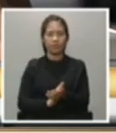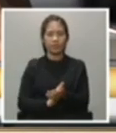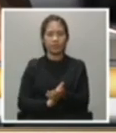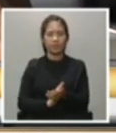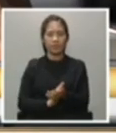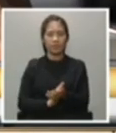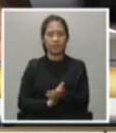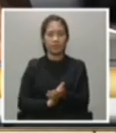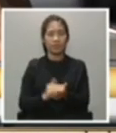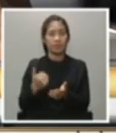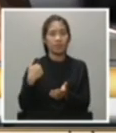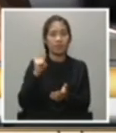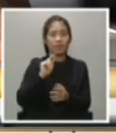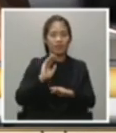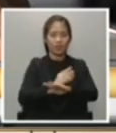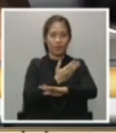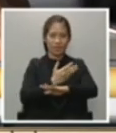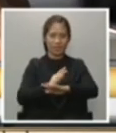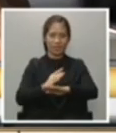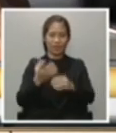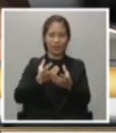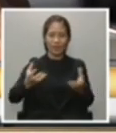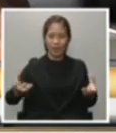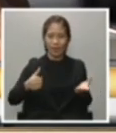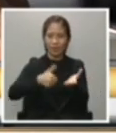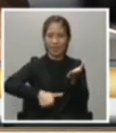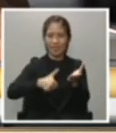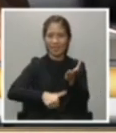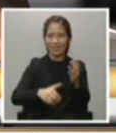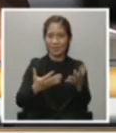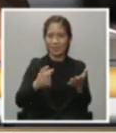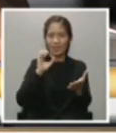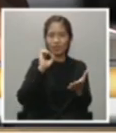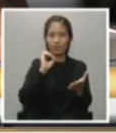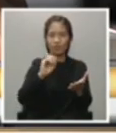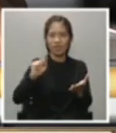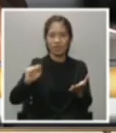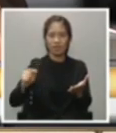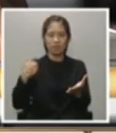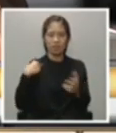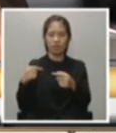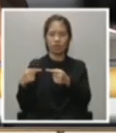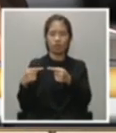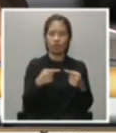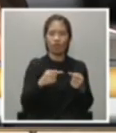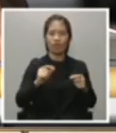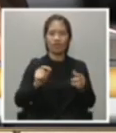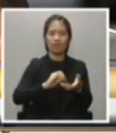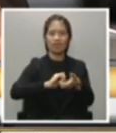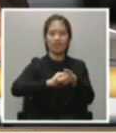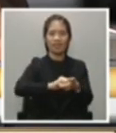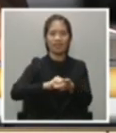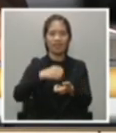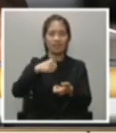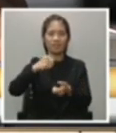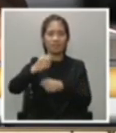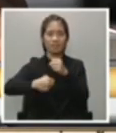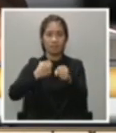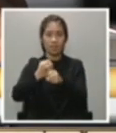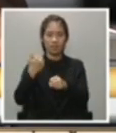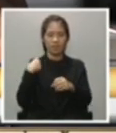ไม่ว่าจะเป็นธุรกิจดิวตี้ฟรีที่ได้ต่อสัญญาเป็น10ปีโครงการรถไฟฟ้า3สน